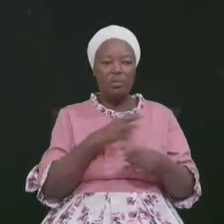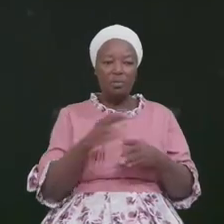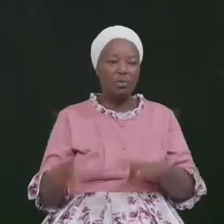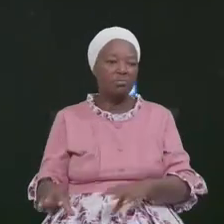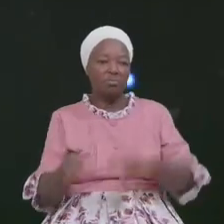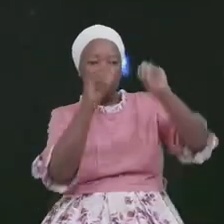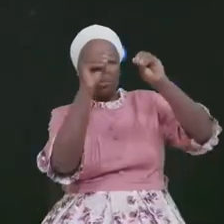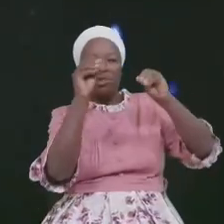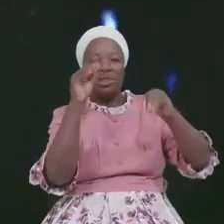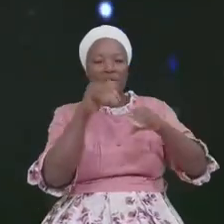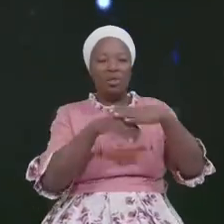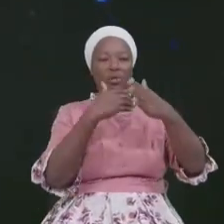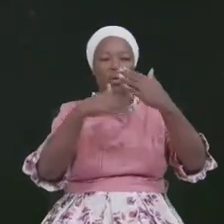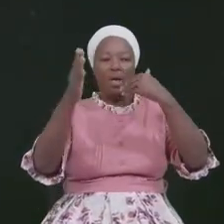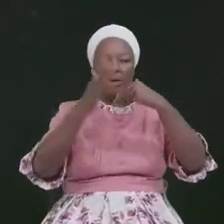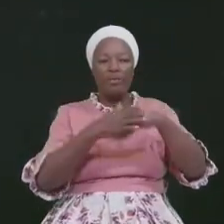Dieu.